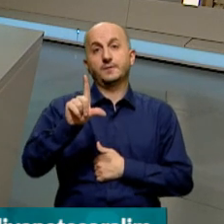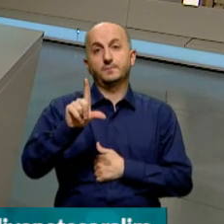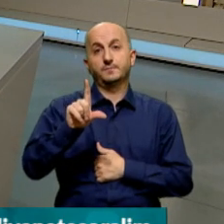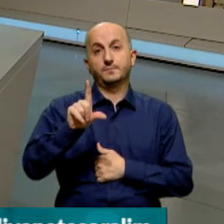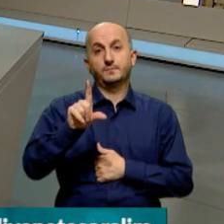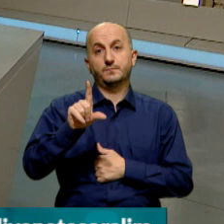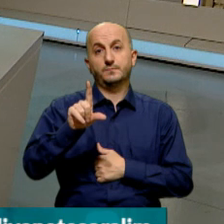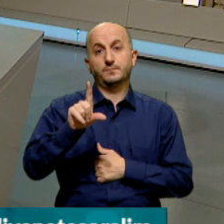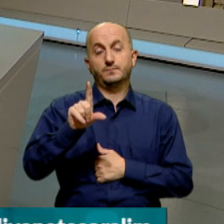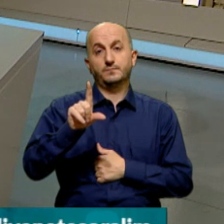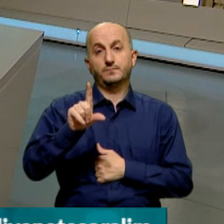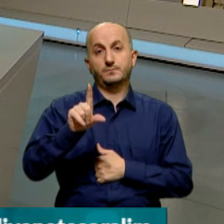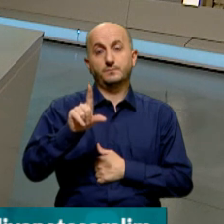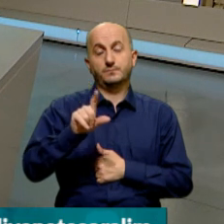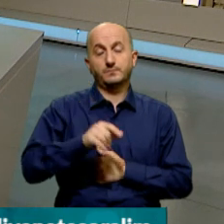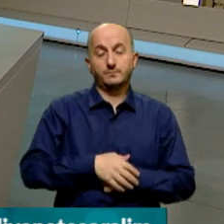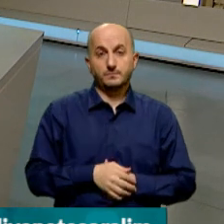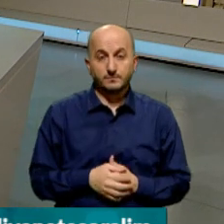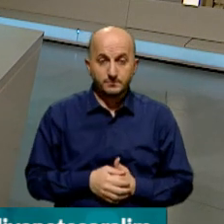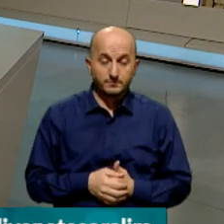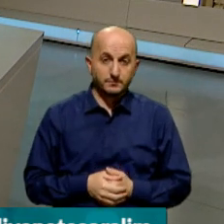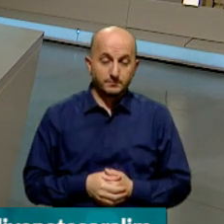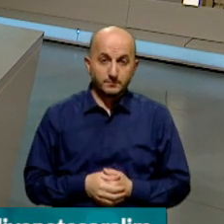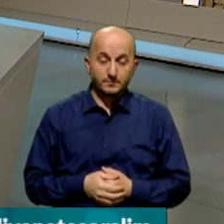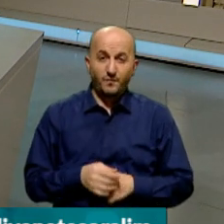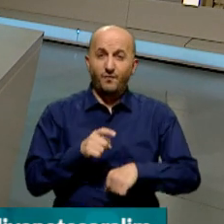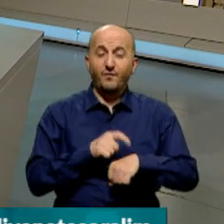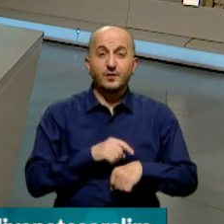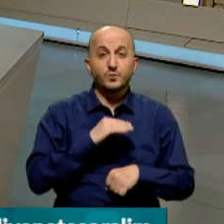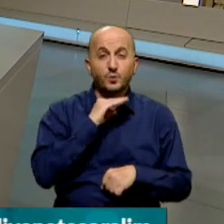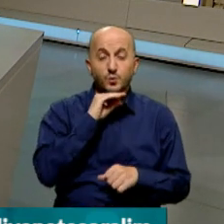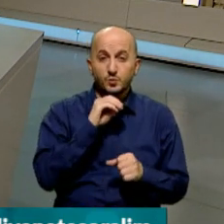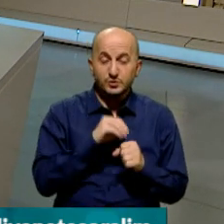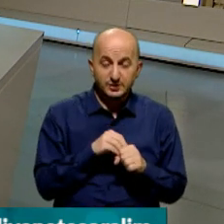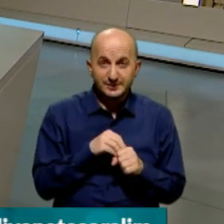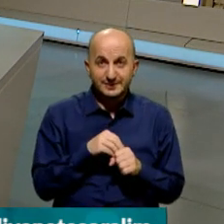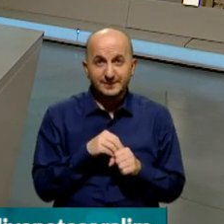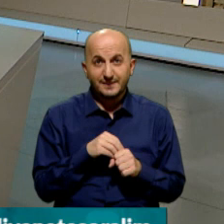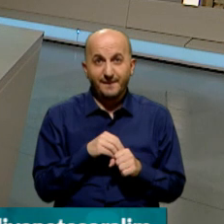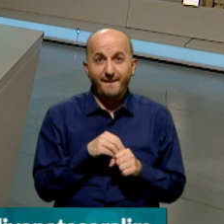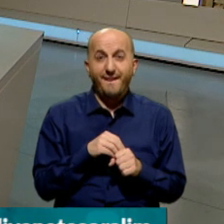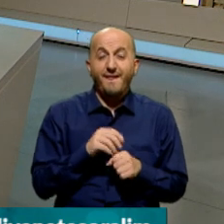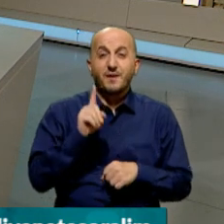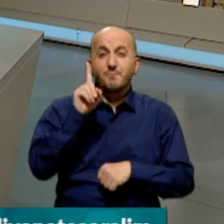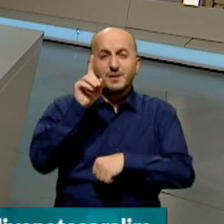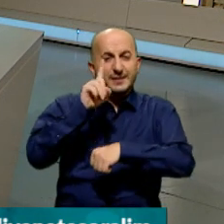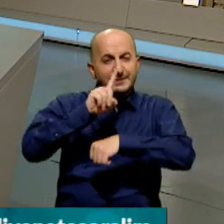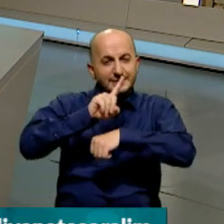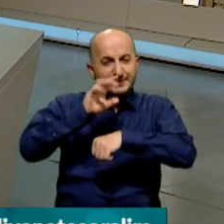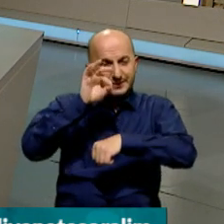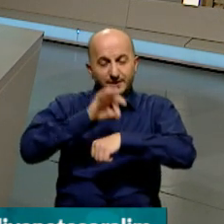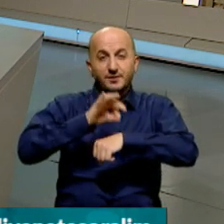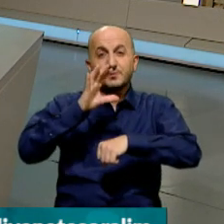bir şey söyleyeceğiz mi? O elbette ki onunla söyleyeceğiz. Şimdi vakit doldu dediğin için durdum yani. Doldu hocam ama bir dakikamız var.